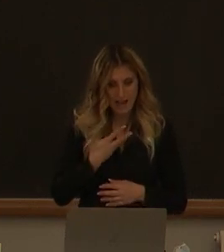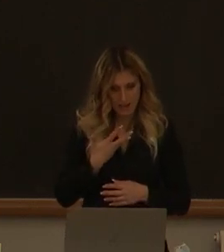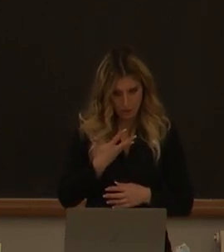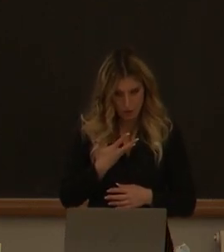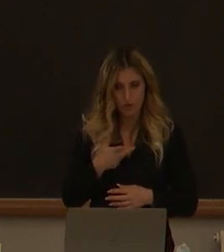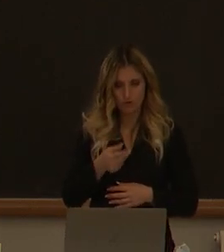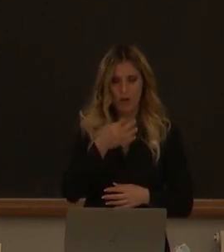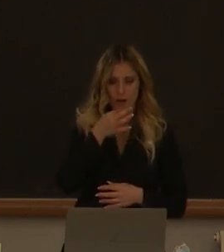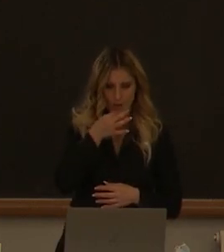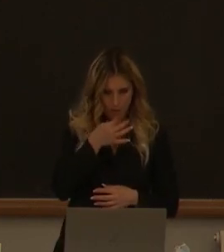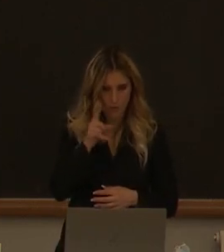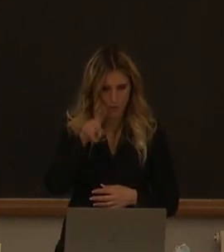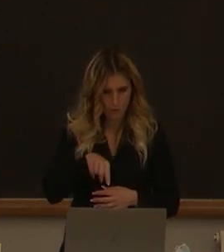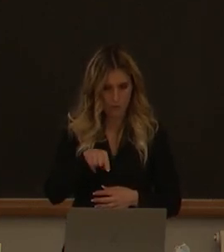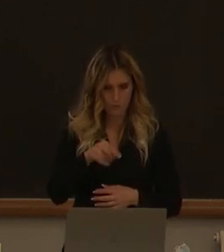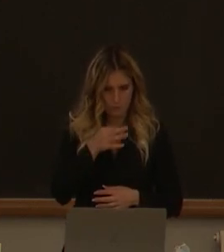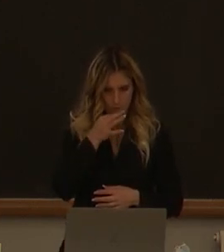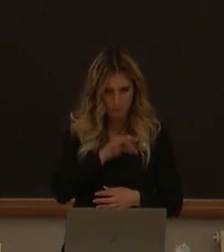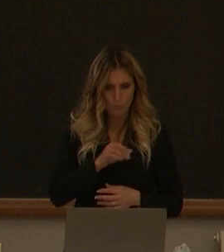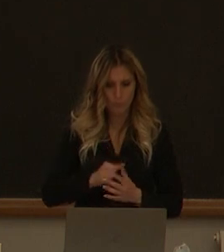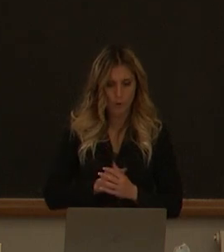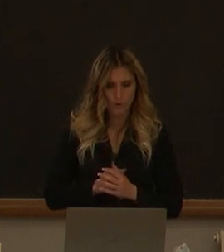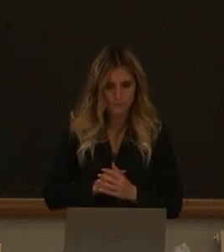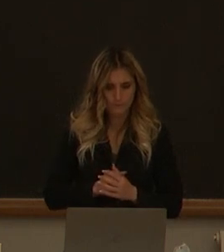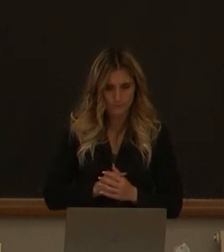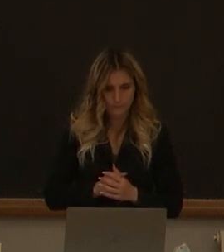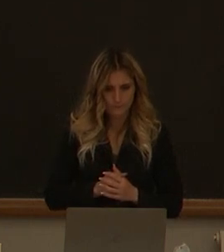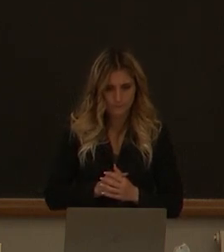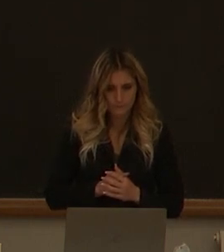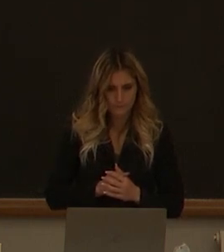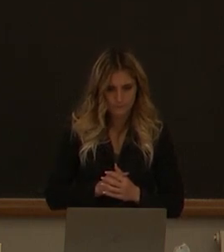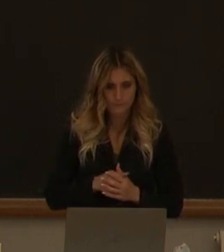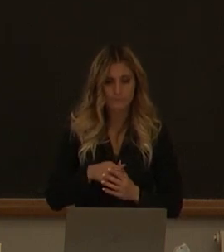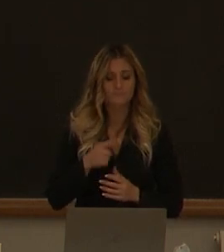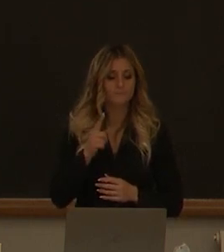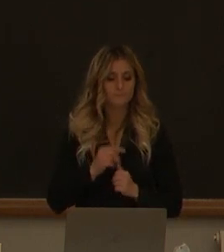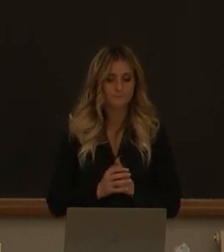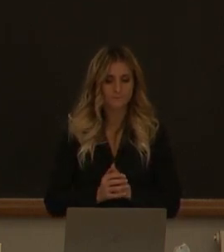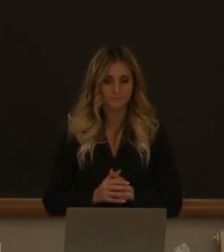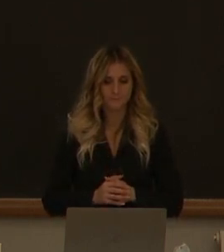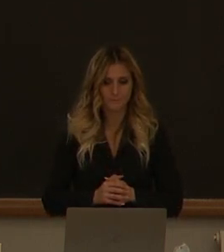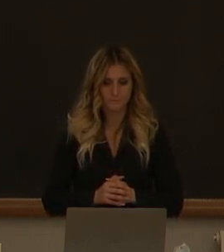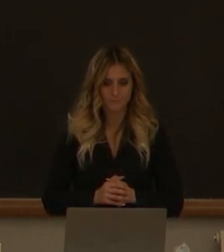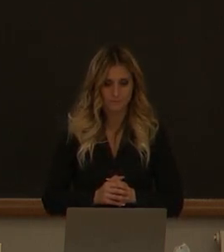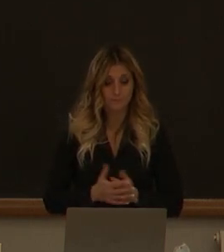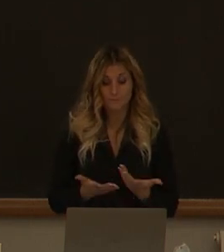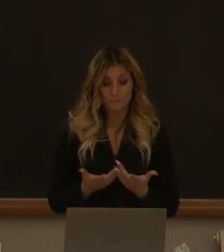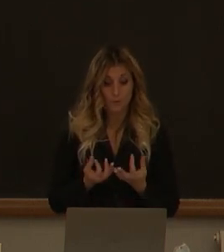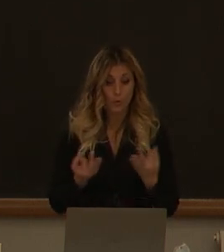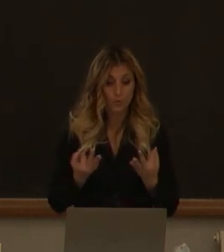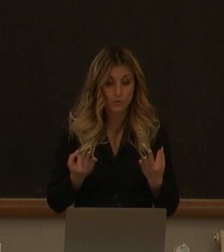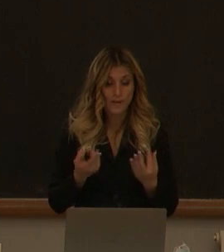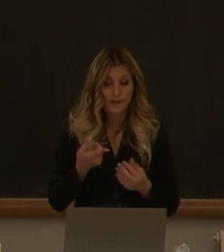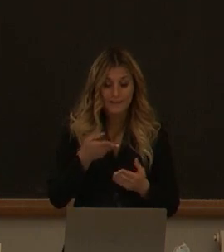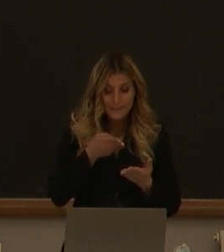e le Reproductive Biotechnologies, due magistrali internazionali in lingua inglese e biotecnologie avanzate. Ovviamente gli